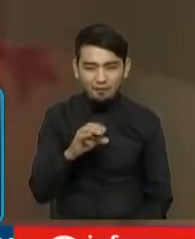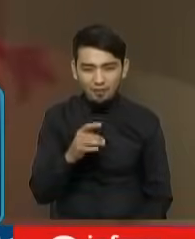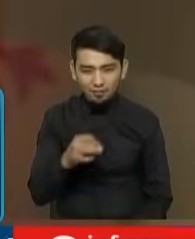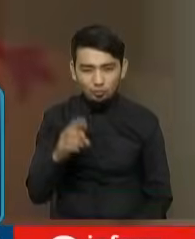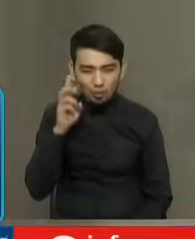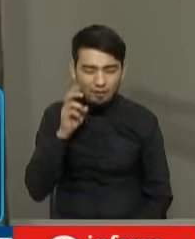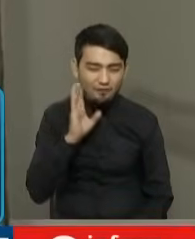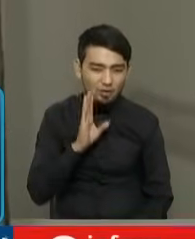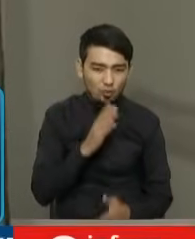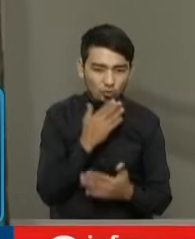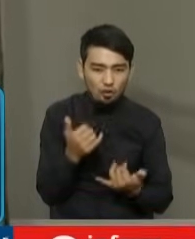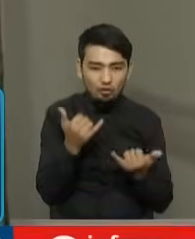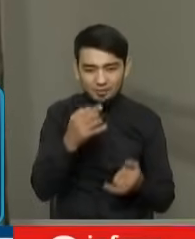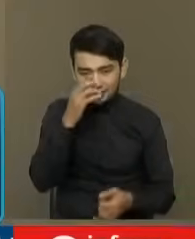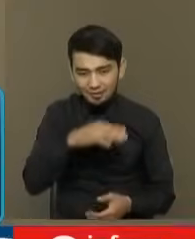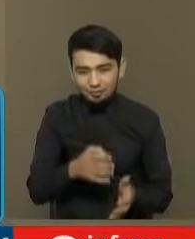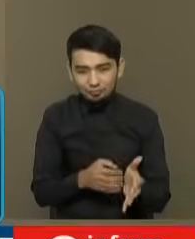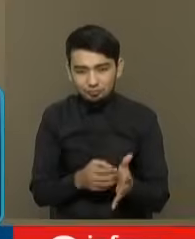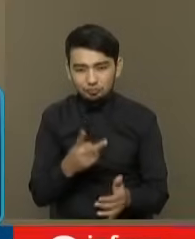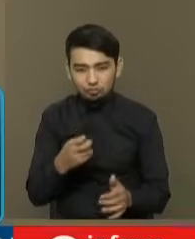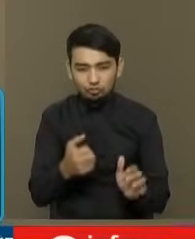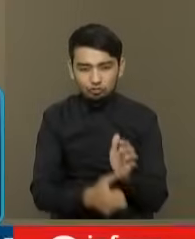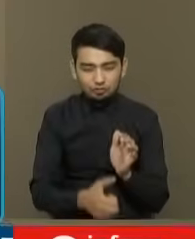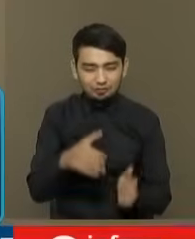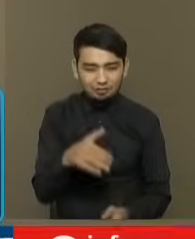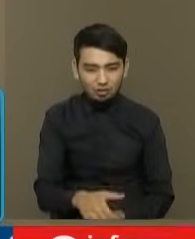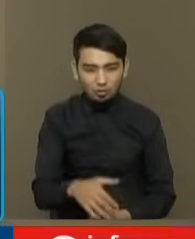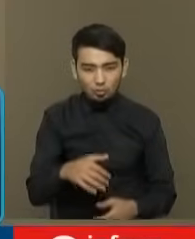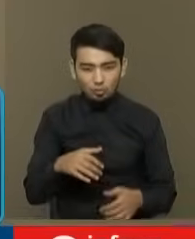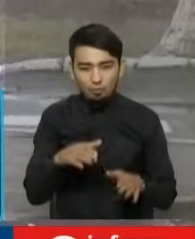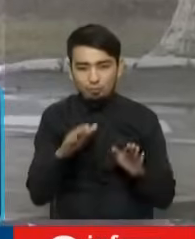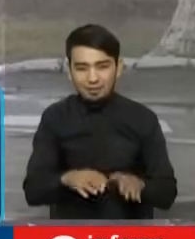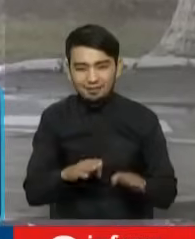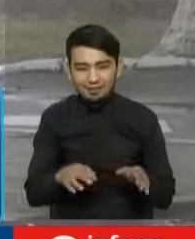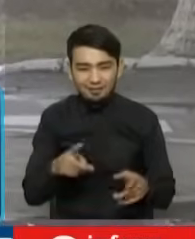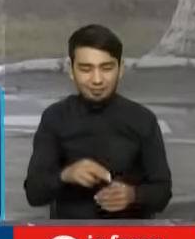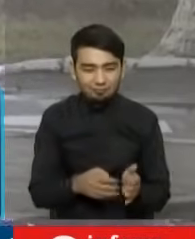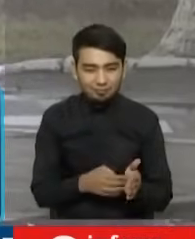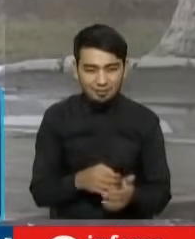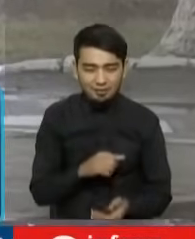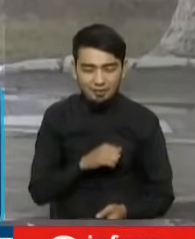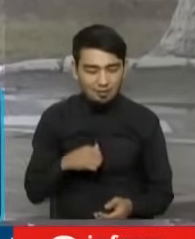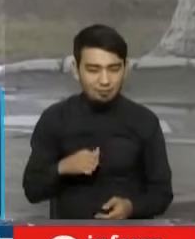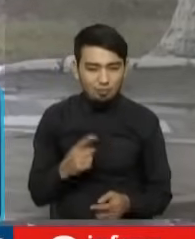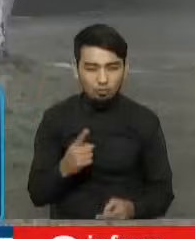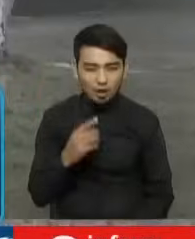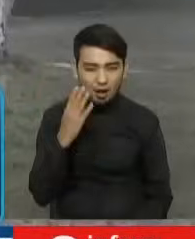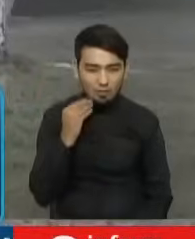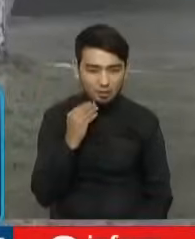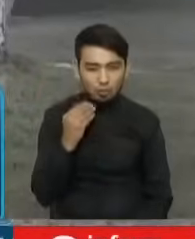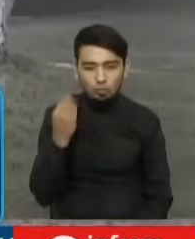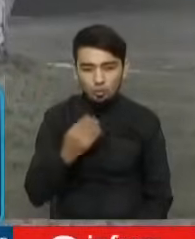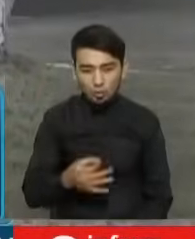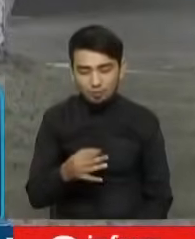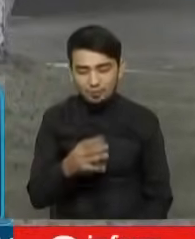воды. На сегодня в стране не хватает более 260 тысяч ученических мест. Острее всего дефицит в Туркестанской и Алматинской областях,